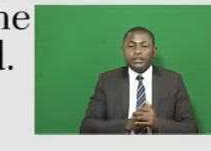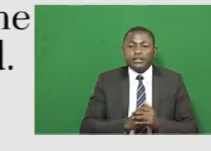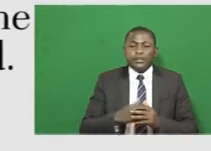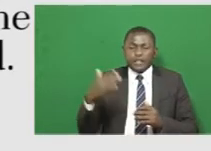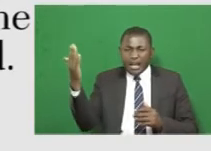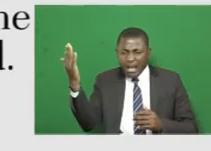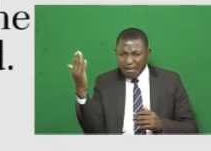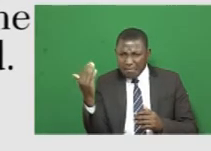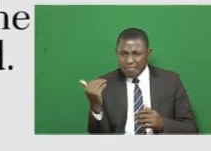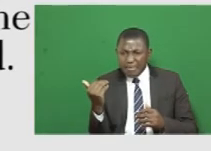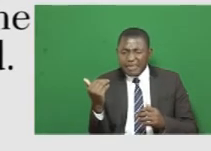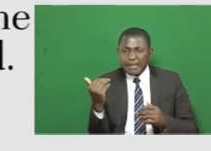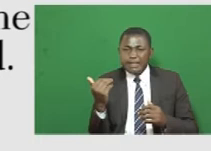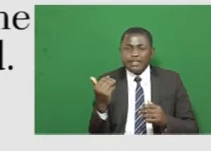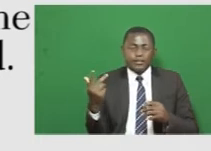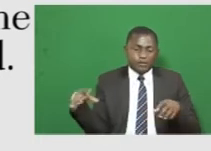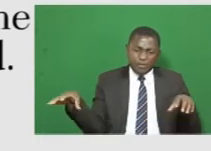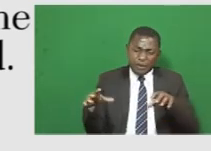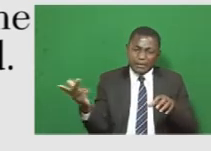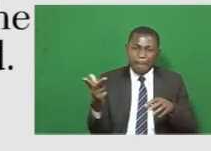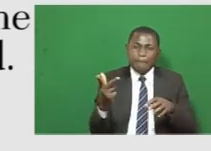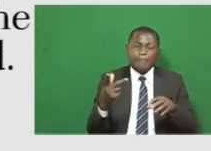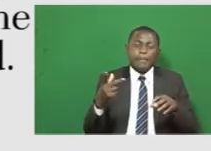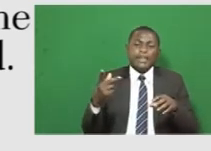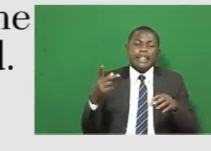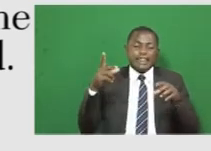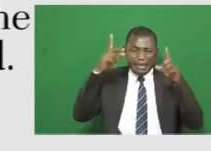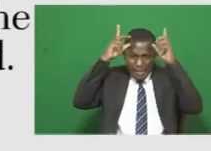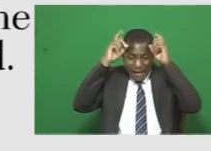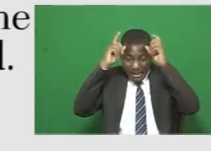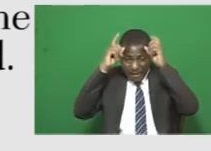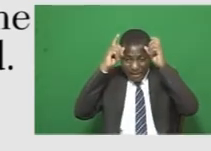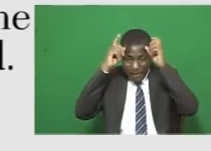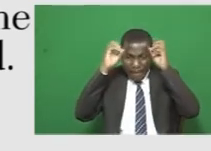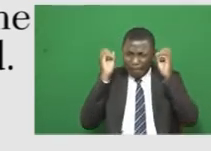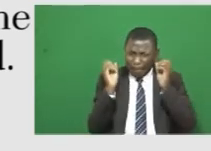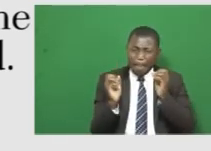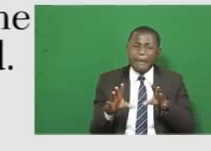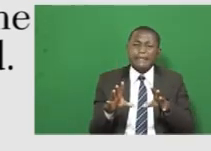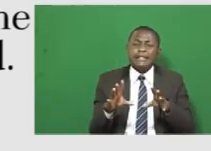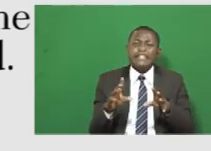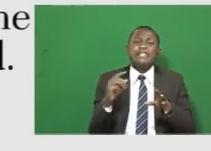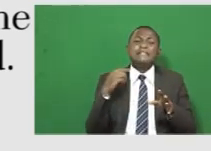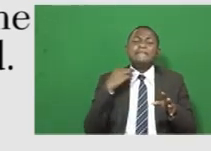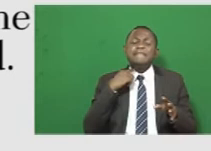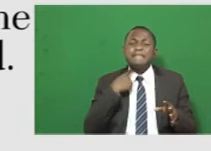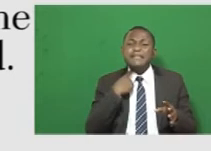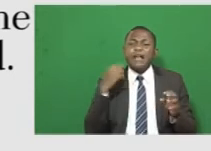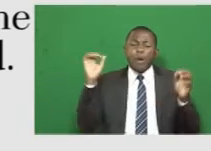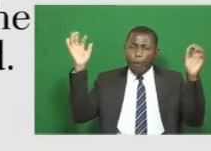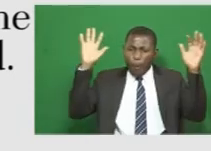iye kwakaita sebasa ra Satan nesimbarose. Mm-hmm. Nezviratidzo nezvinoshamisa zvenhema. Mm-hmm. Nekunyengera